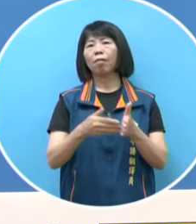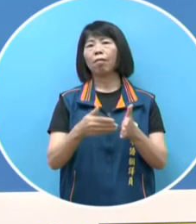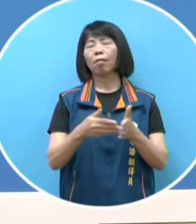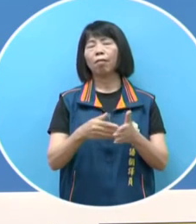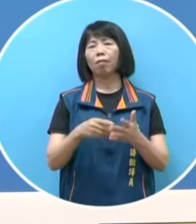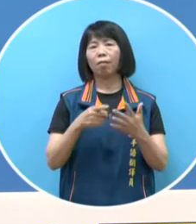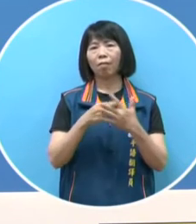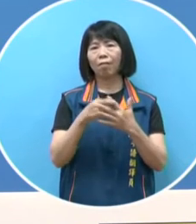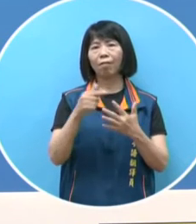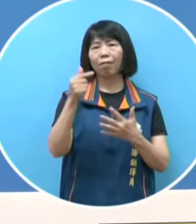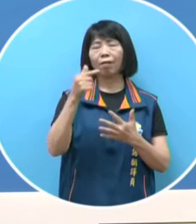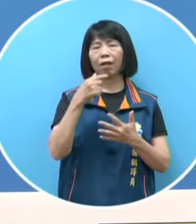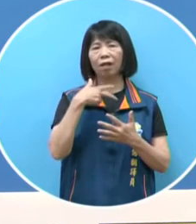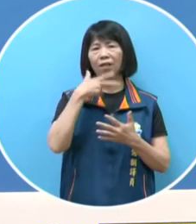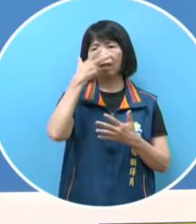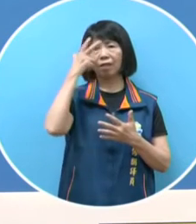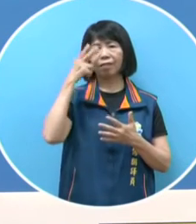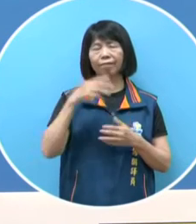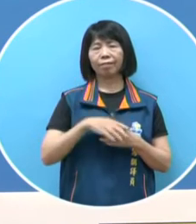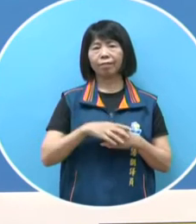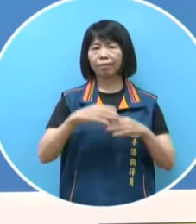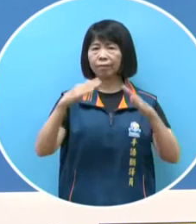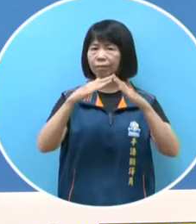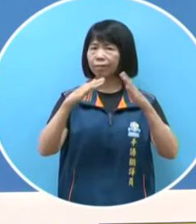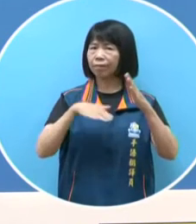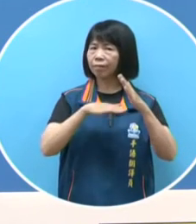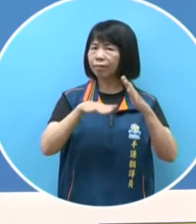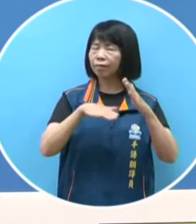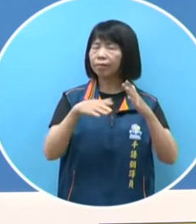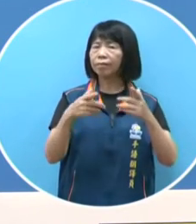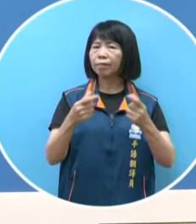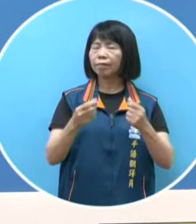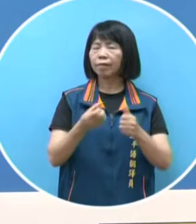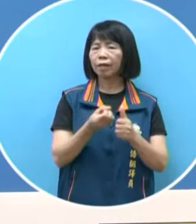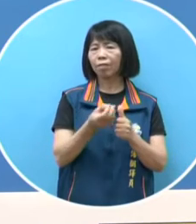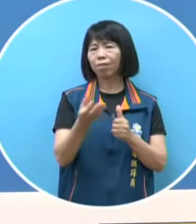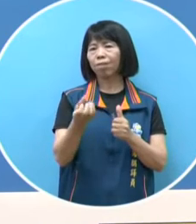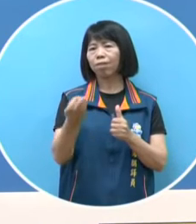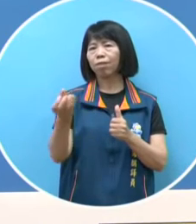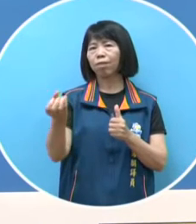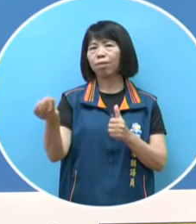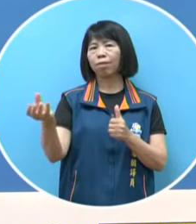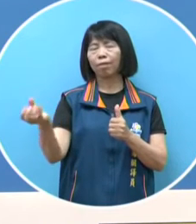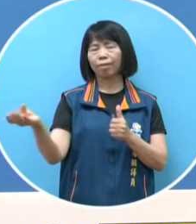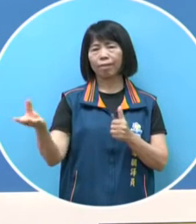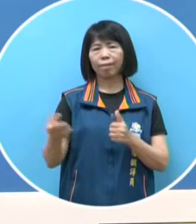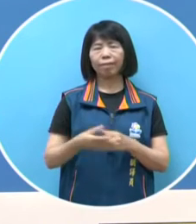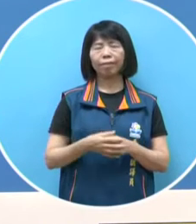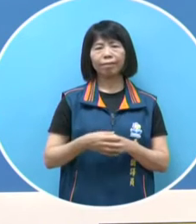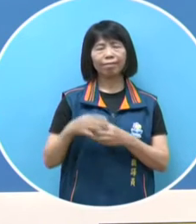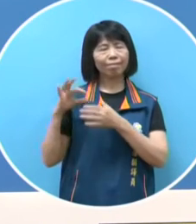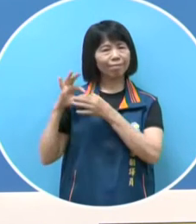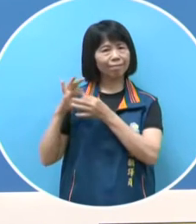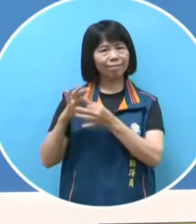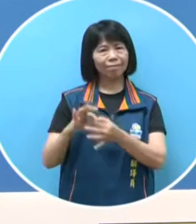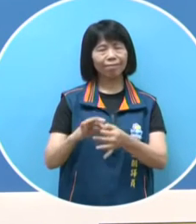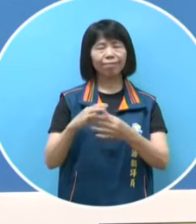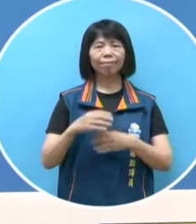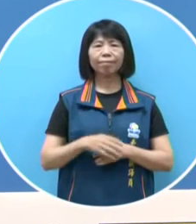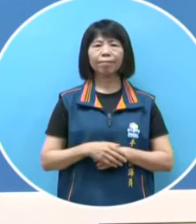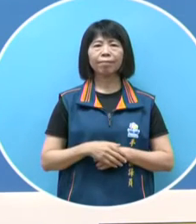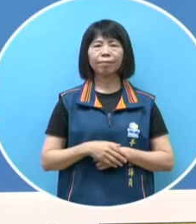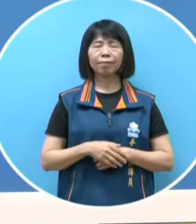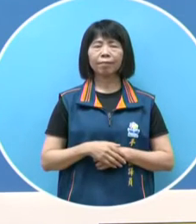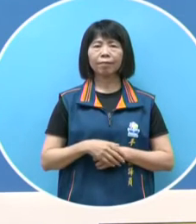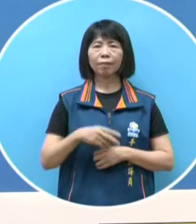诊。在家庭中又传给家人，而在这